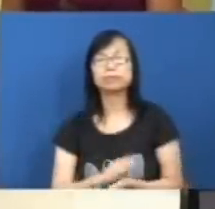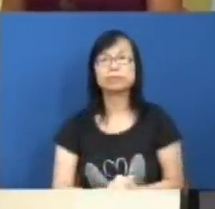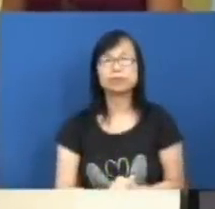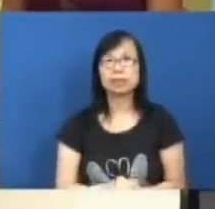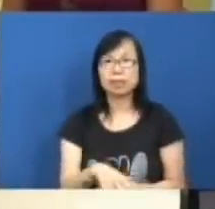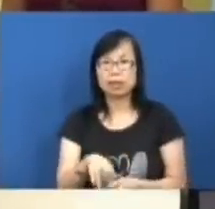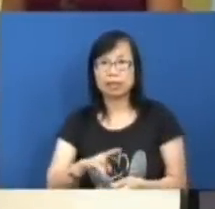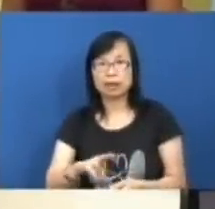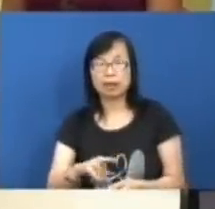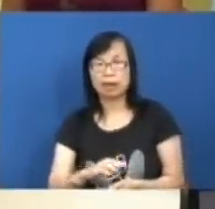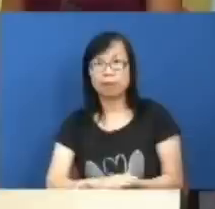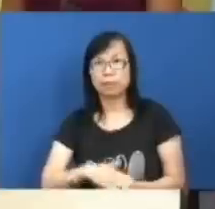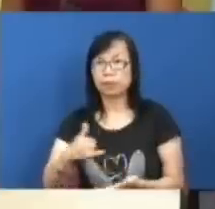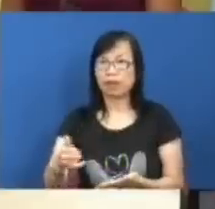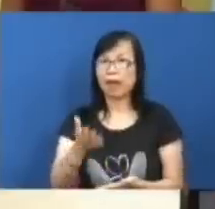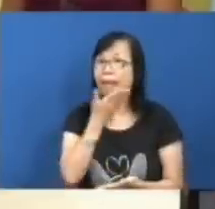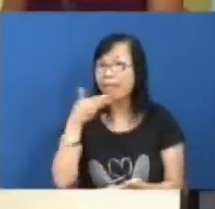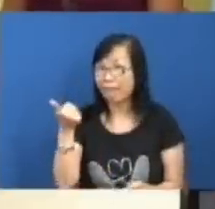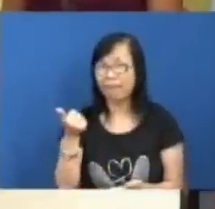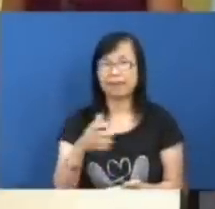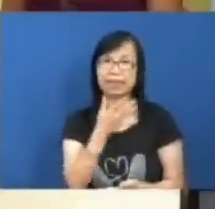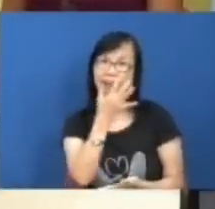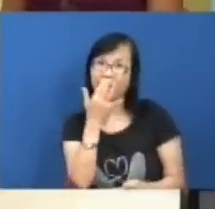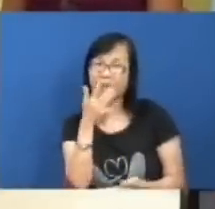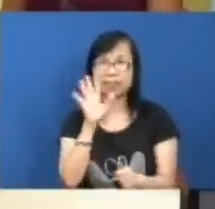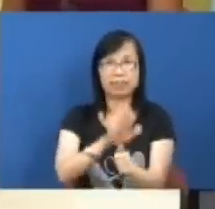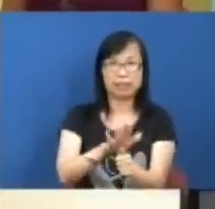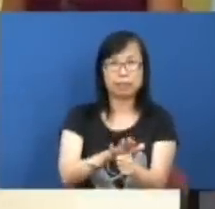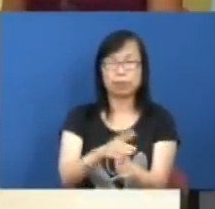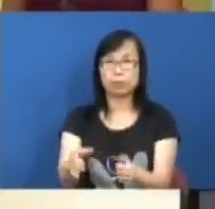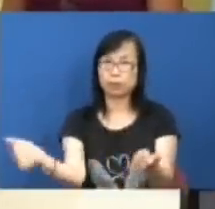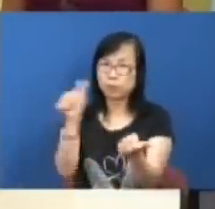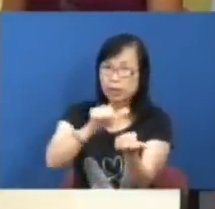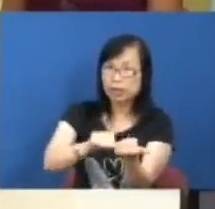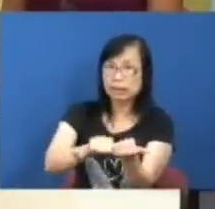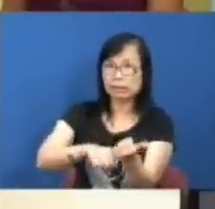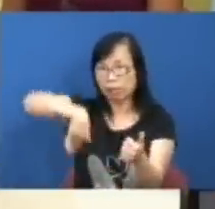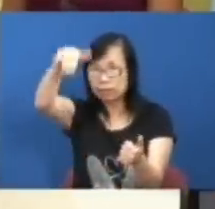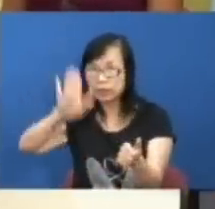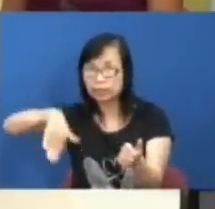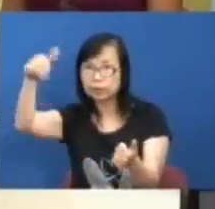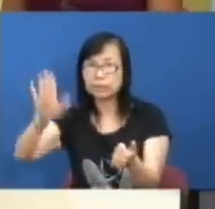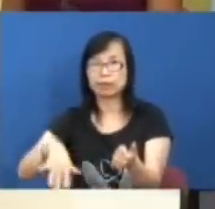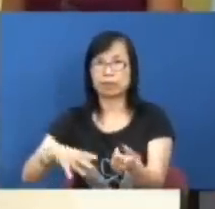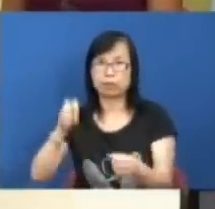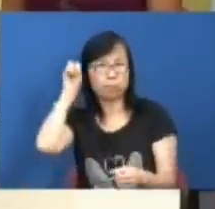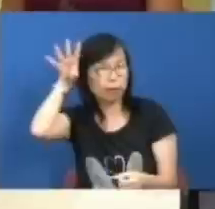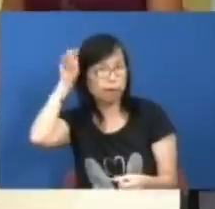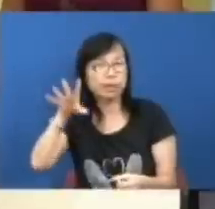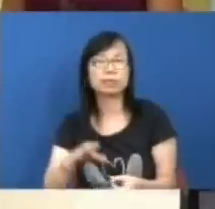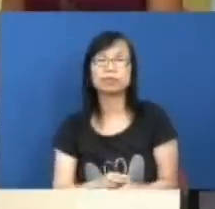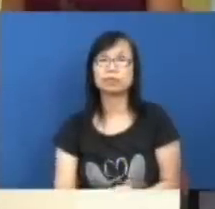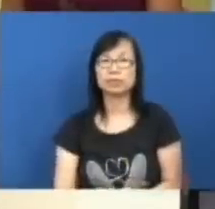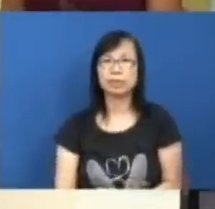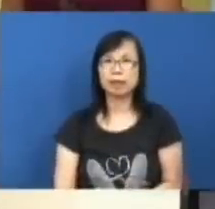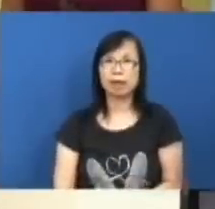咧一般就去到美觀啦、顏色啊、保護嗰方面，都係靠住我哋嗰陣油漆咧做一個發揮嘅功能。咁其實